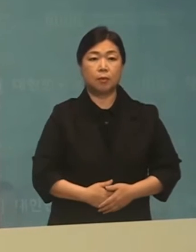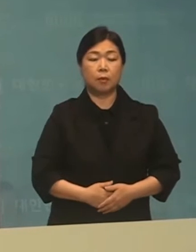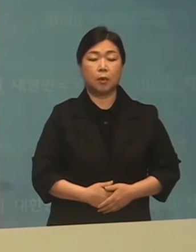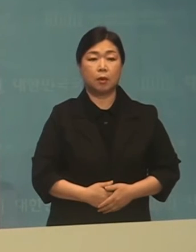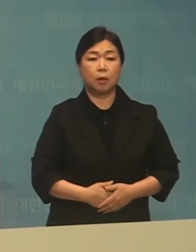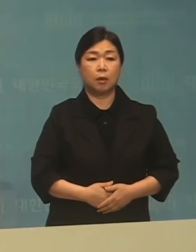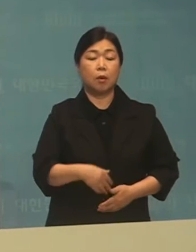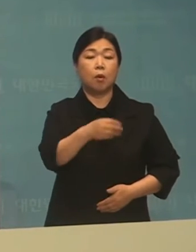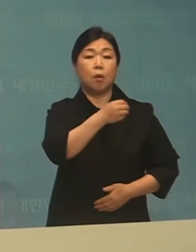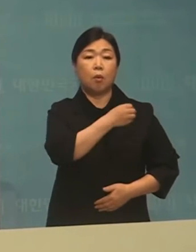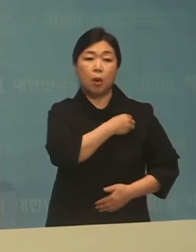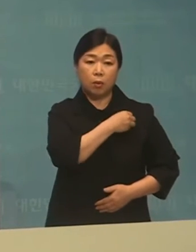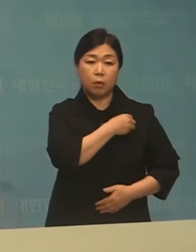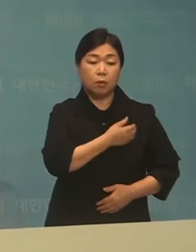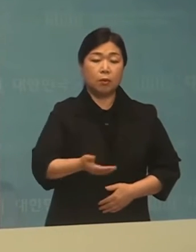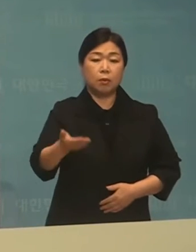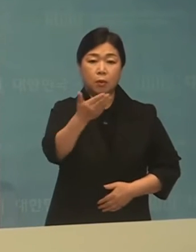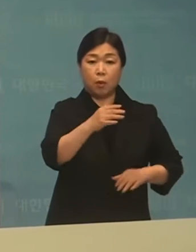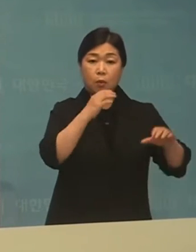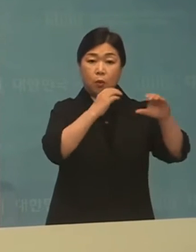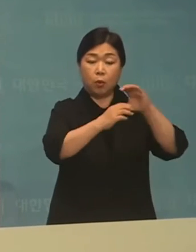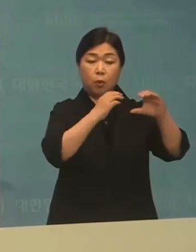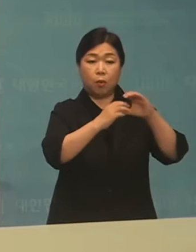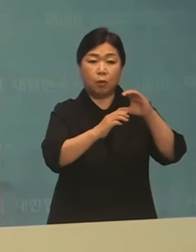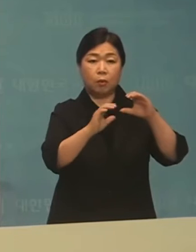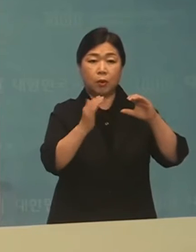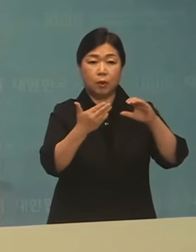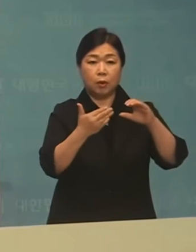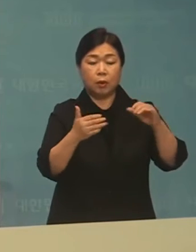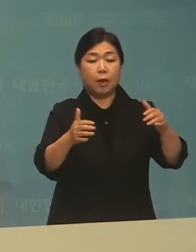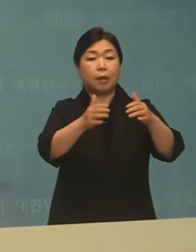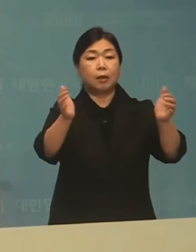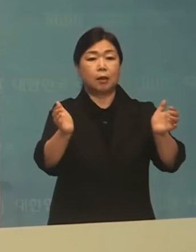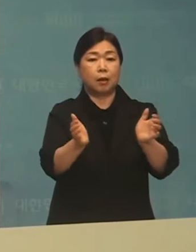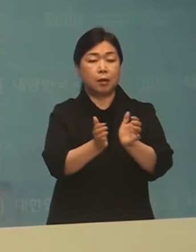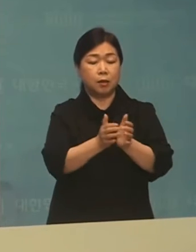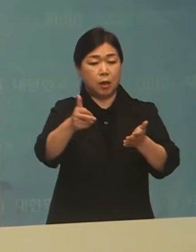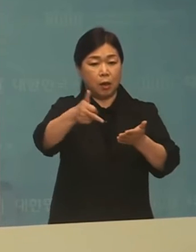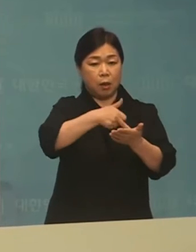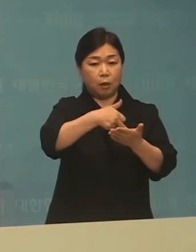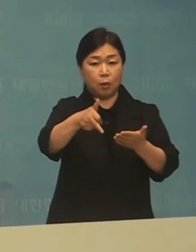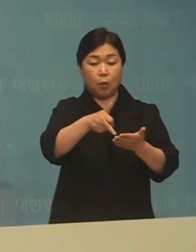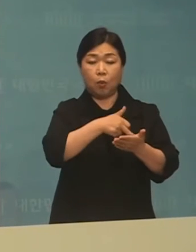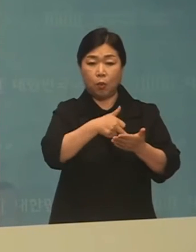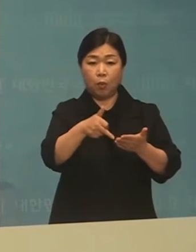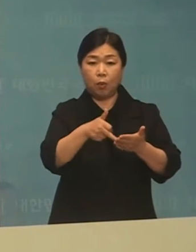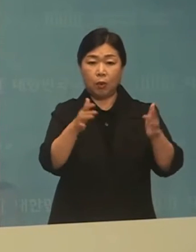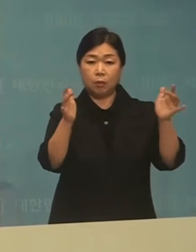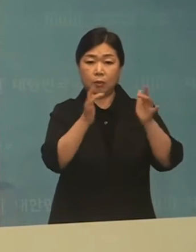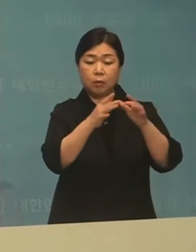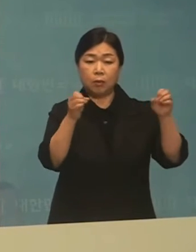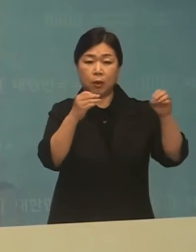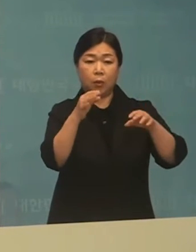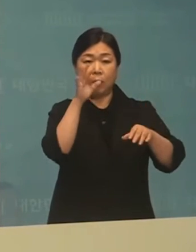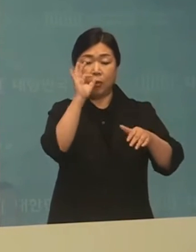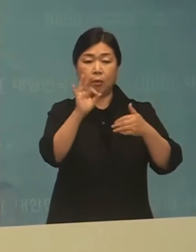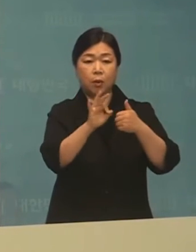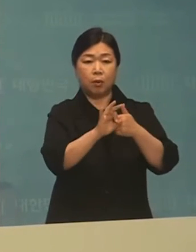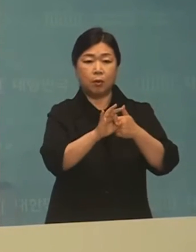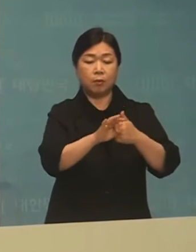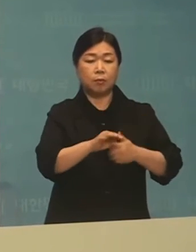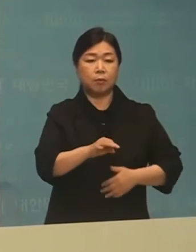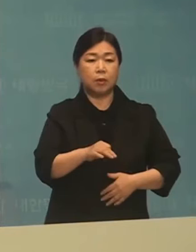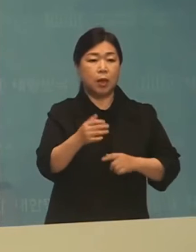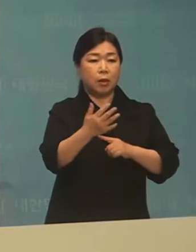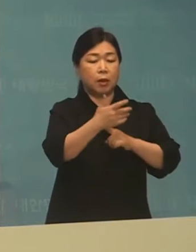광복회 회원들이 소통의 장으로 활용하는 단체 카톡방에는 극단적인 태극기